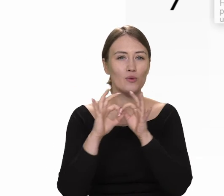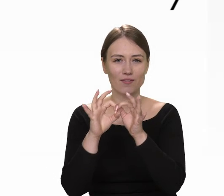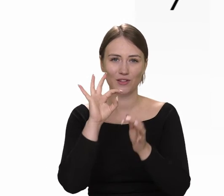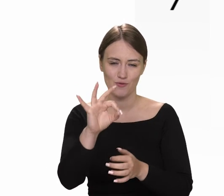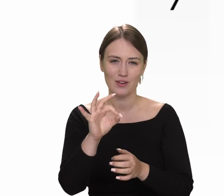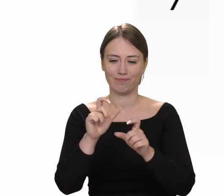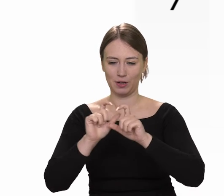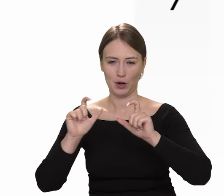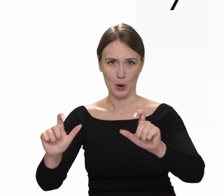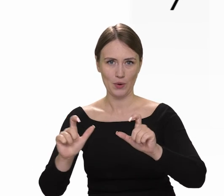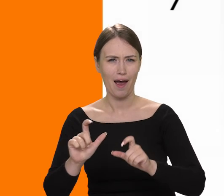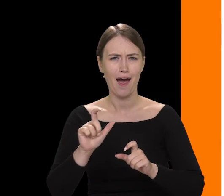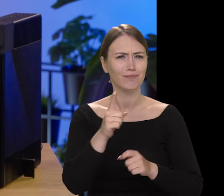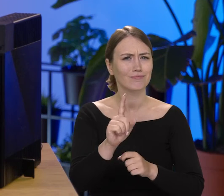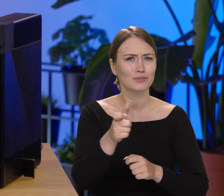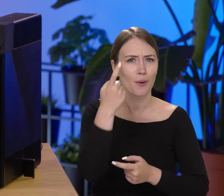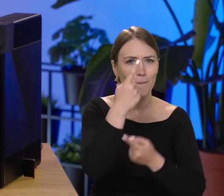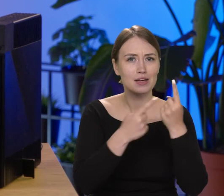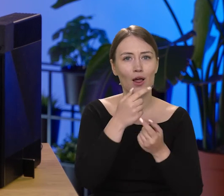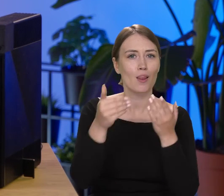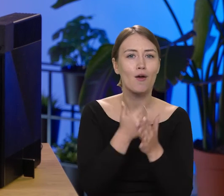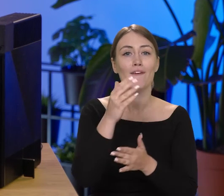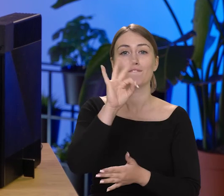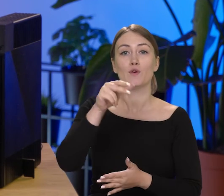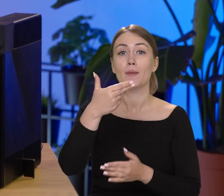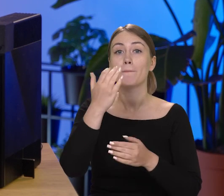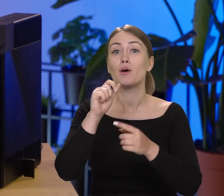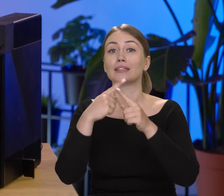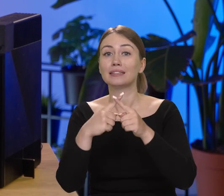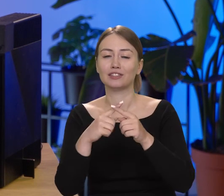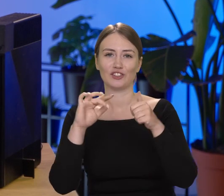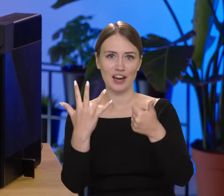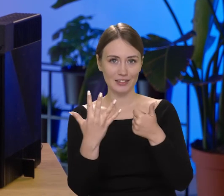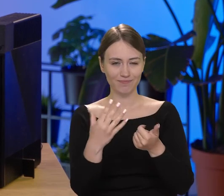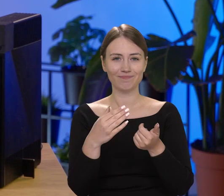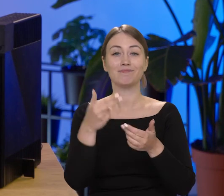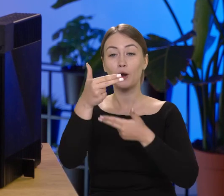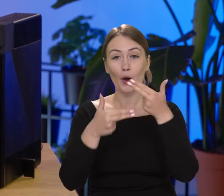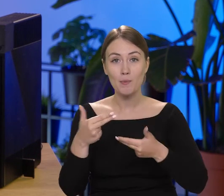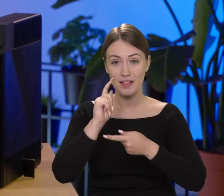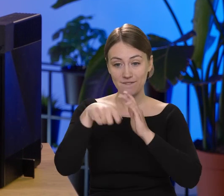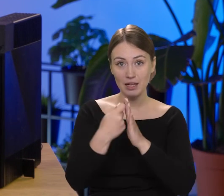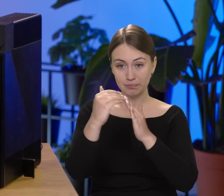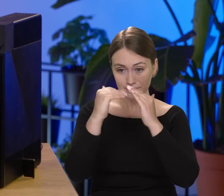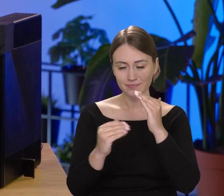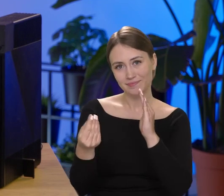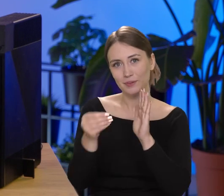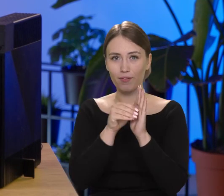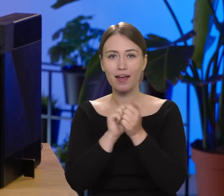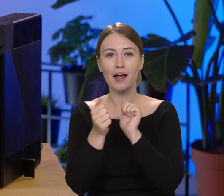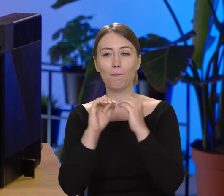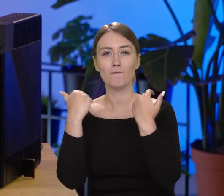wszystkimi ustawieniami routera. A Ty co sądzisz o nowych funkcjach w Fanboxie 6? Zostaw komentarz pod filmem